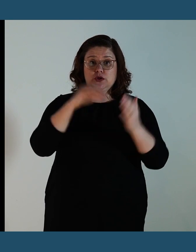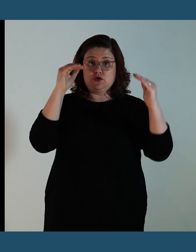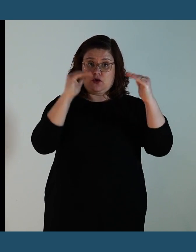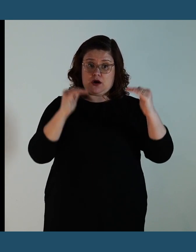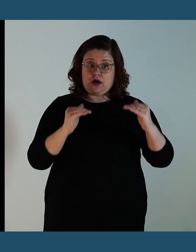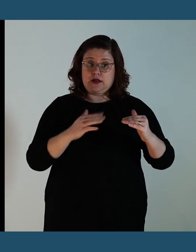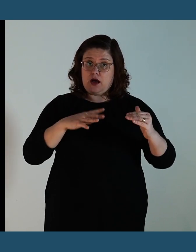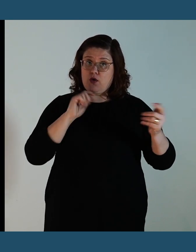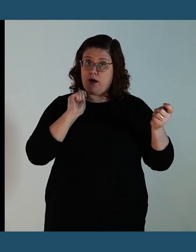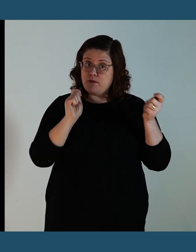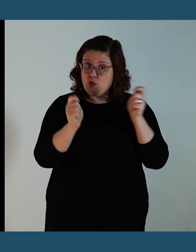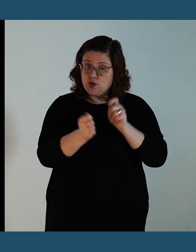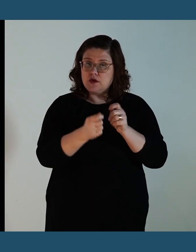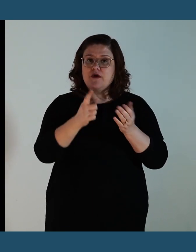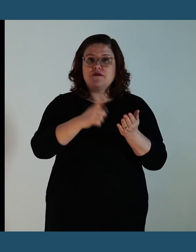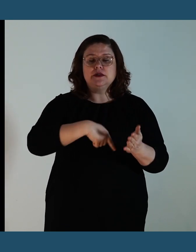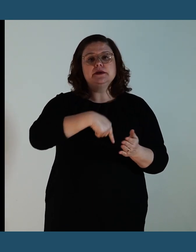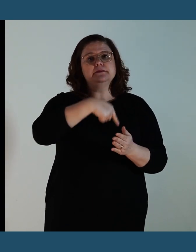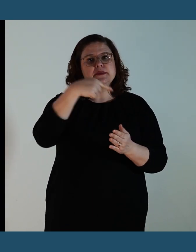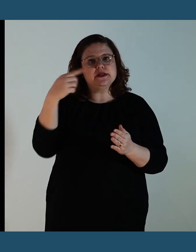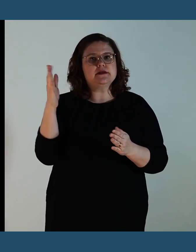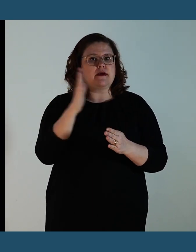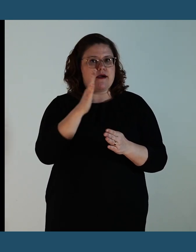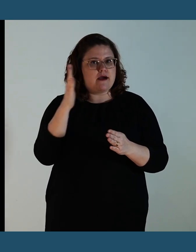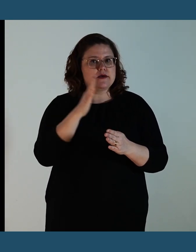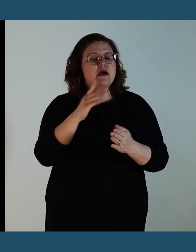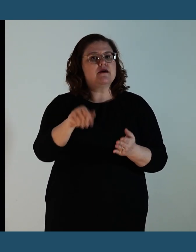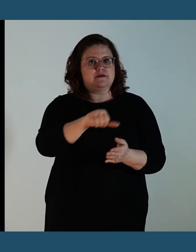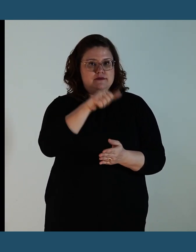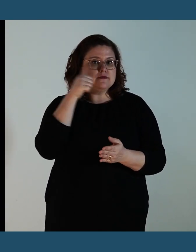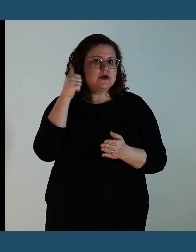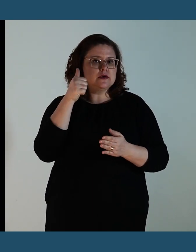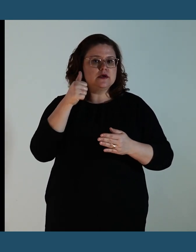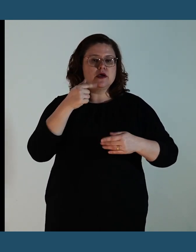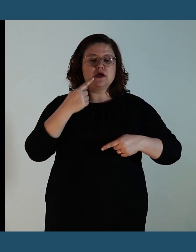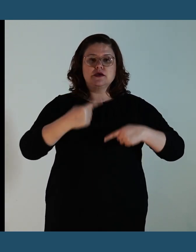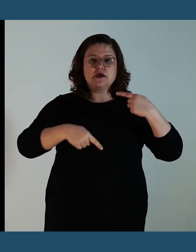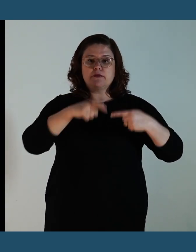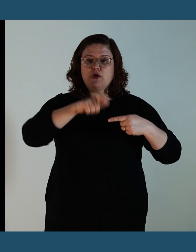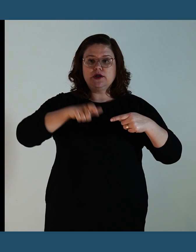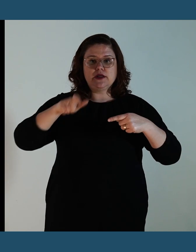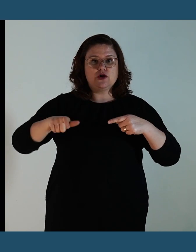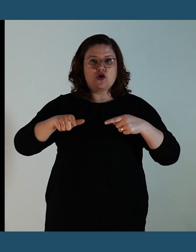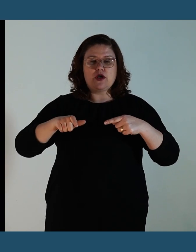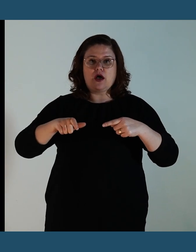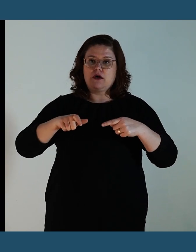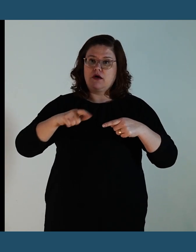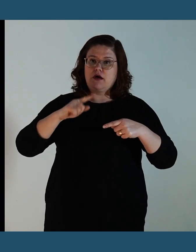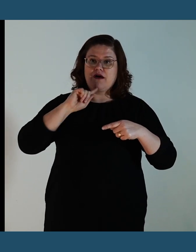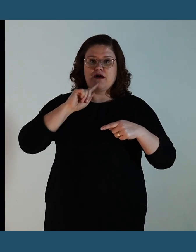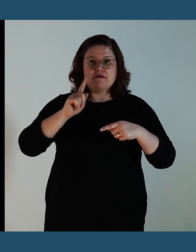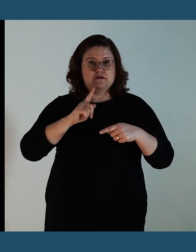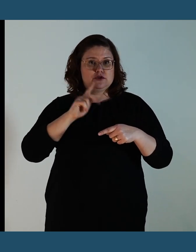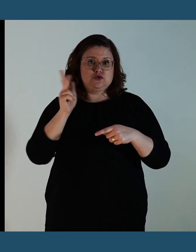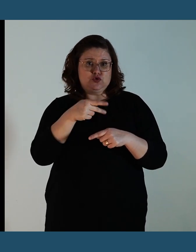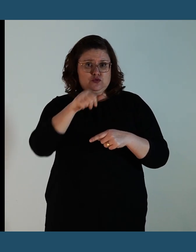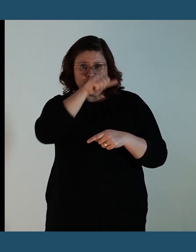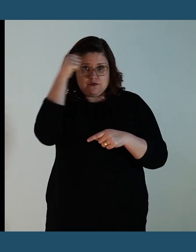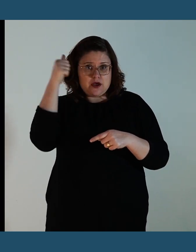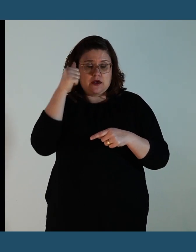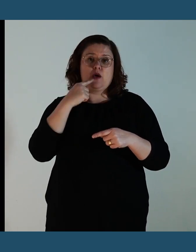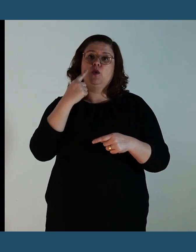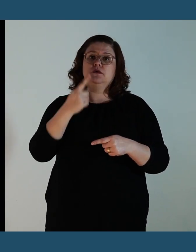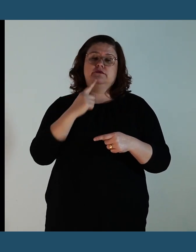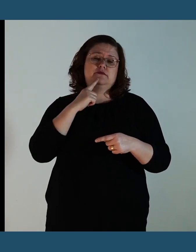on pitkäkestoista ja vaativaa, eikä poliitikkojenkaan tarvitse antaa vaikeisiin kysymyksiin yksinkertaistettuja